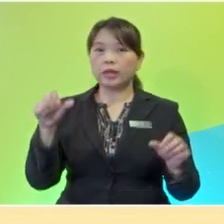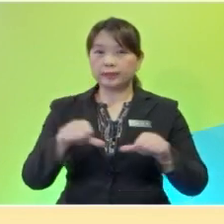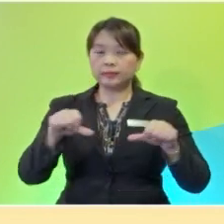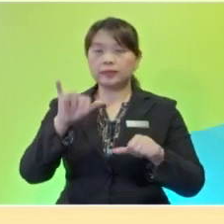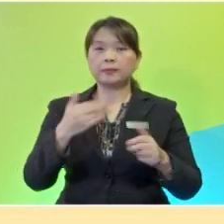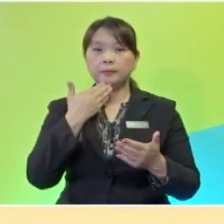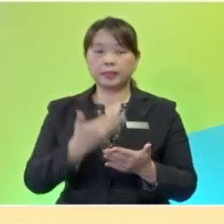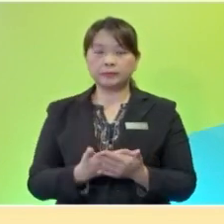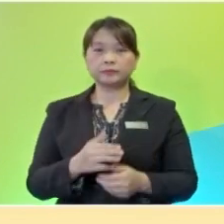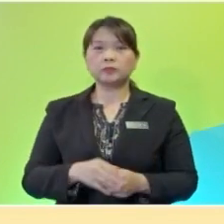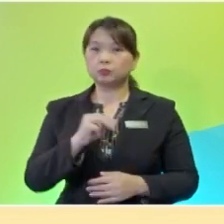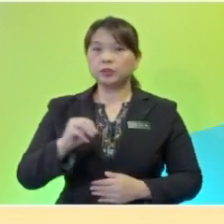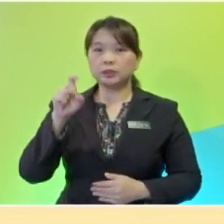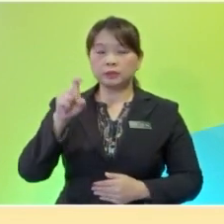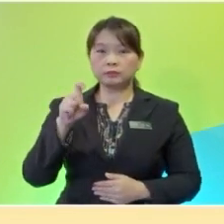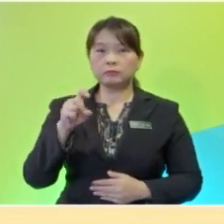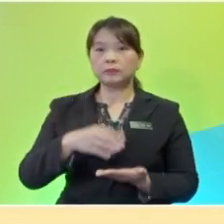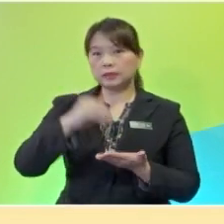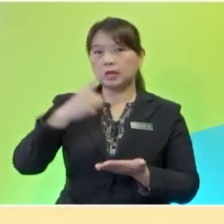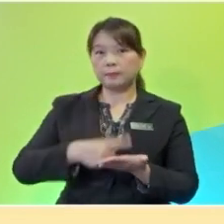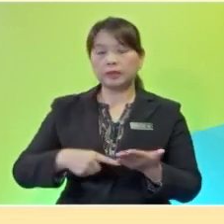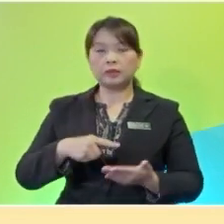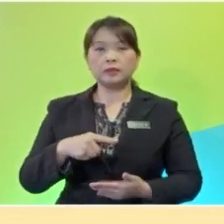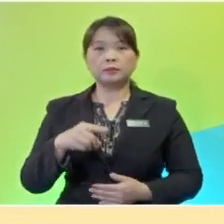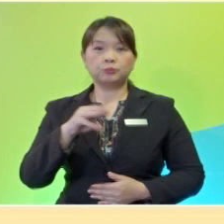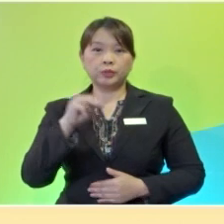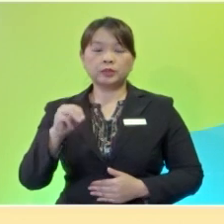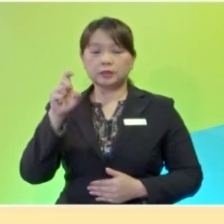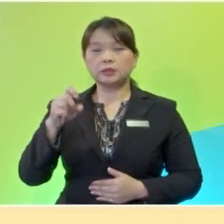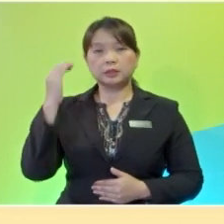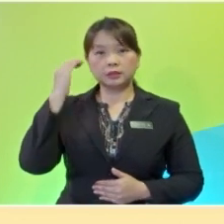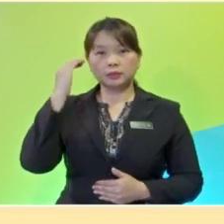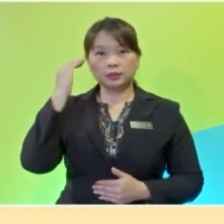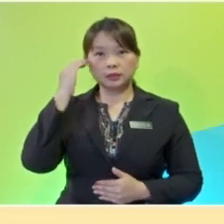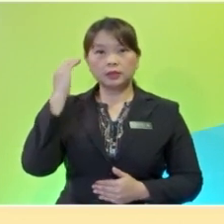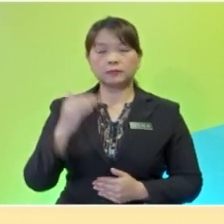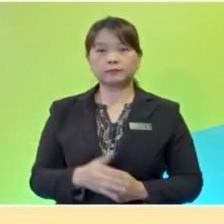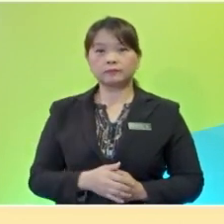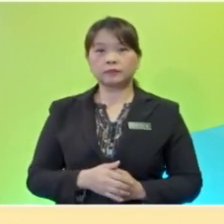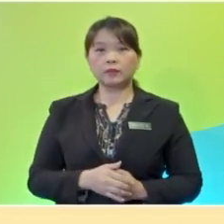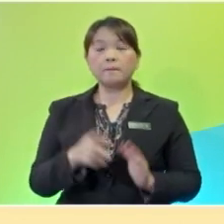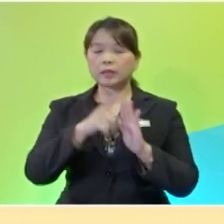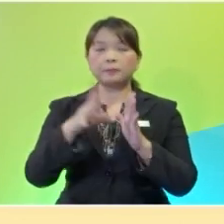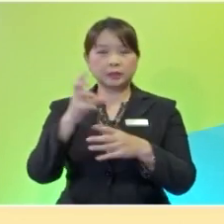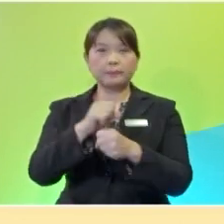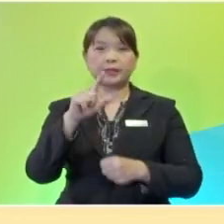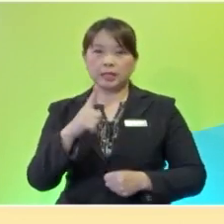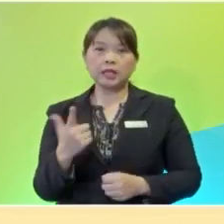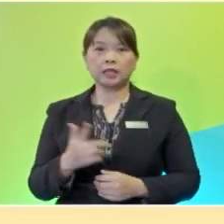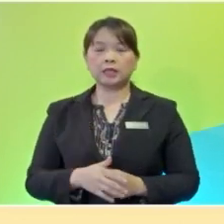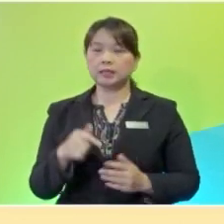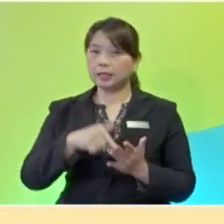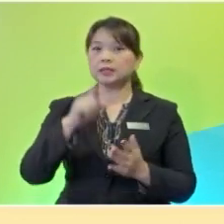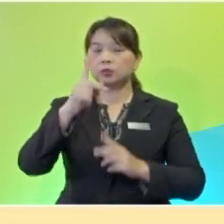啊，学生要学习什么？互相尊重对方啊，尊重对方的意见啊，因为大家都有不同的看法，对吗？这个就是一种学习。